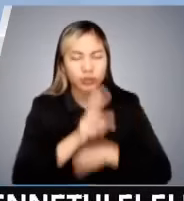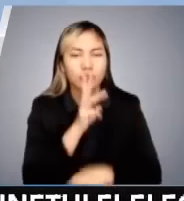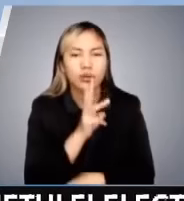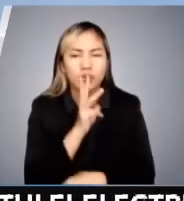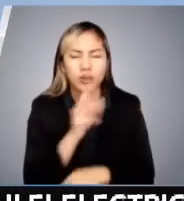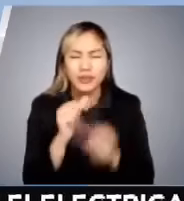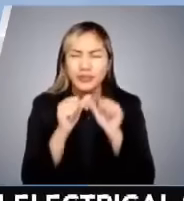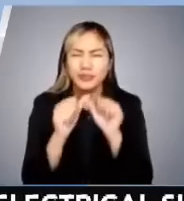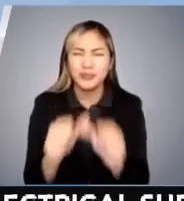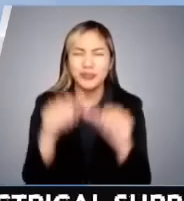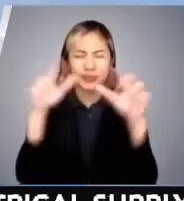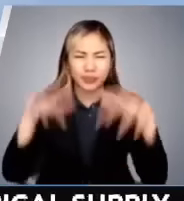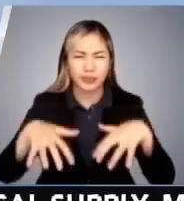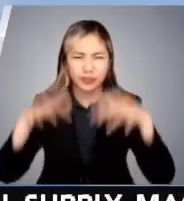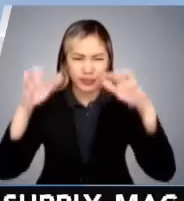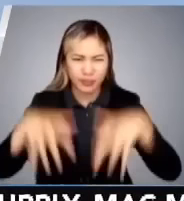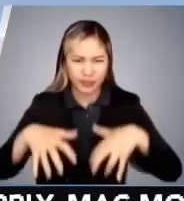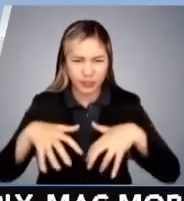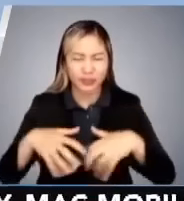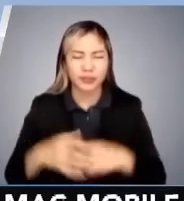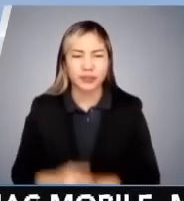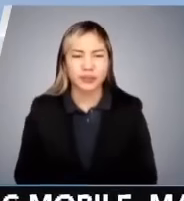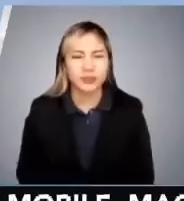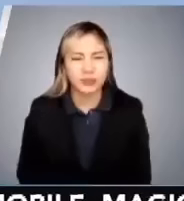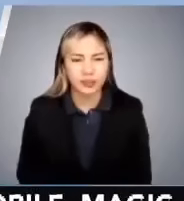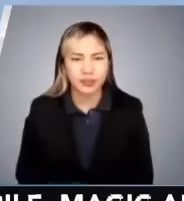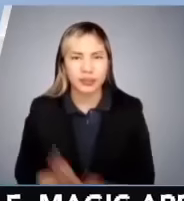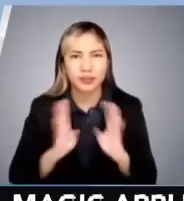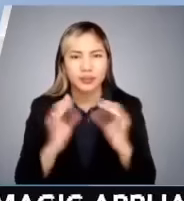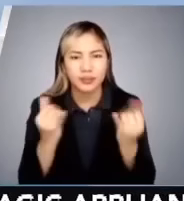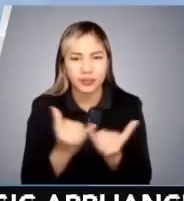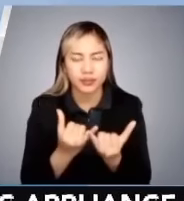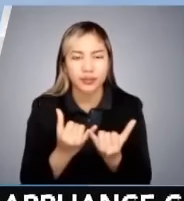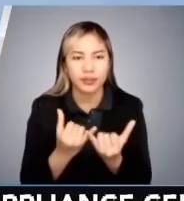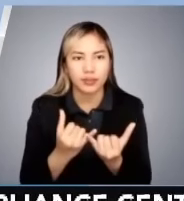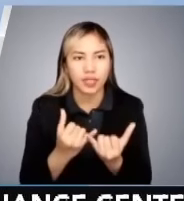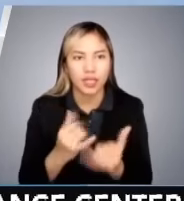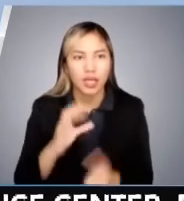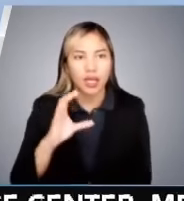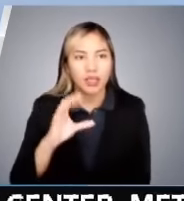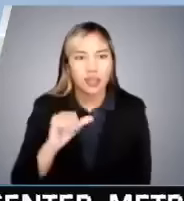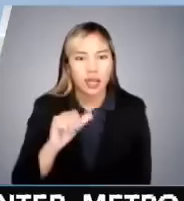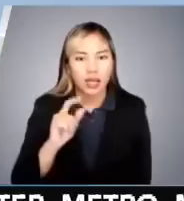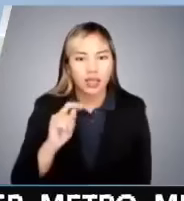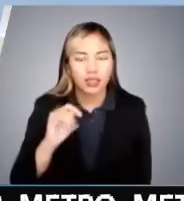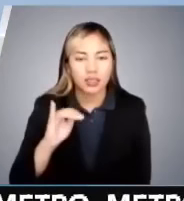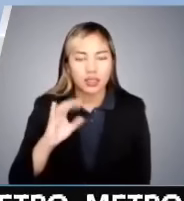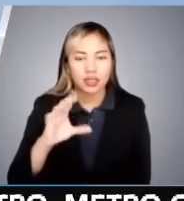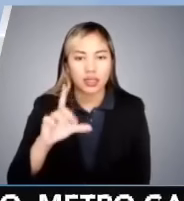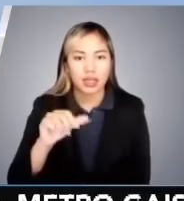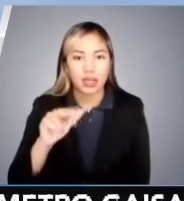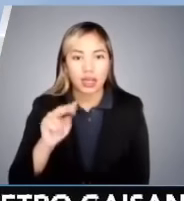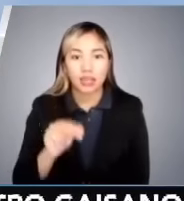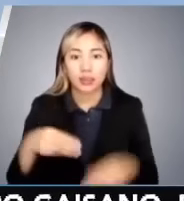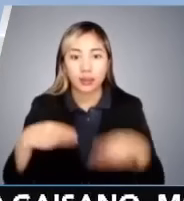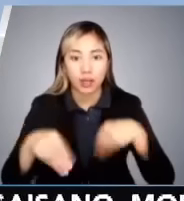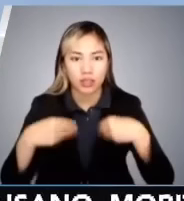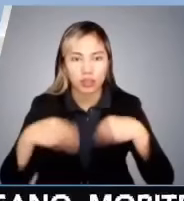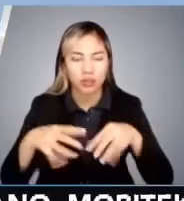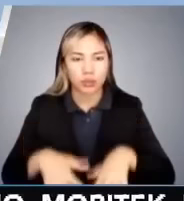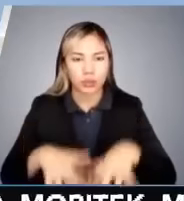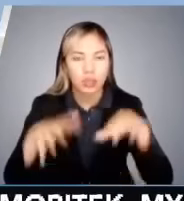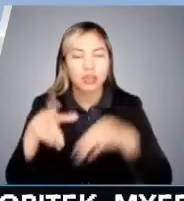pag-ulang dulot ng hanging habagat. Sa barangay naman ng Katiklan, bumaha rin sa palengke. Kinakailangan namang ilikas ang mga residente sa